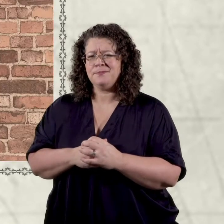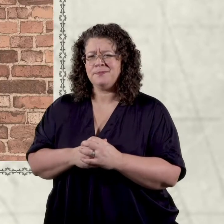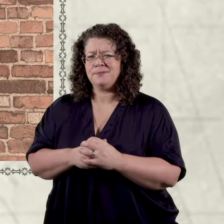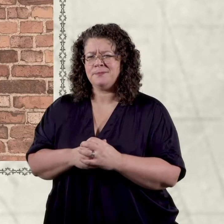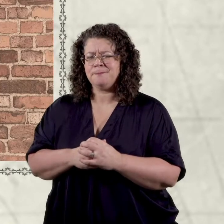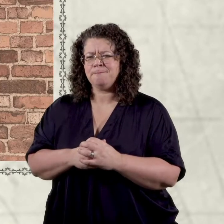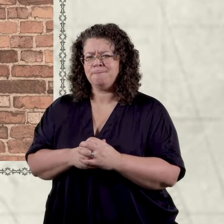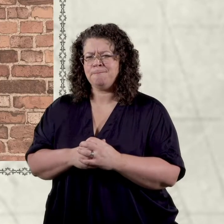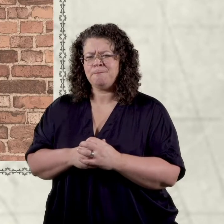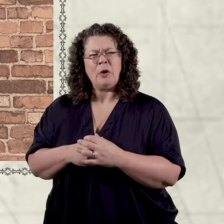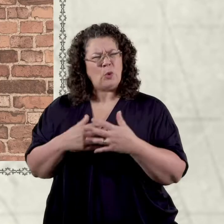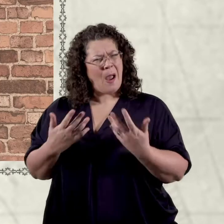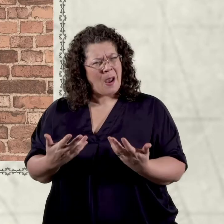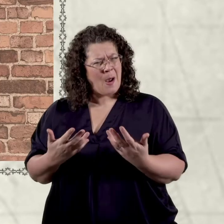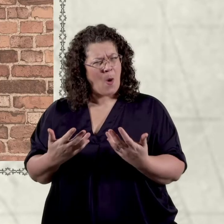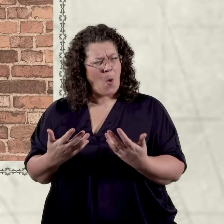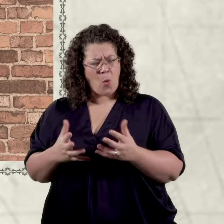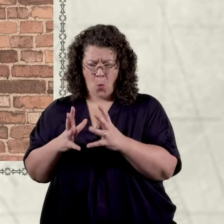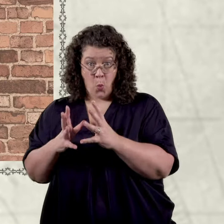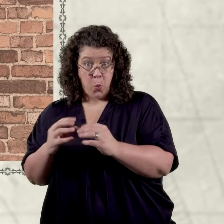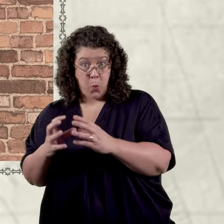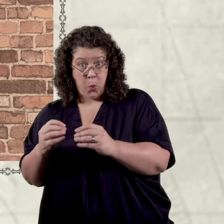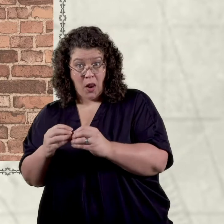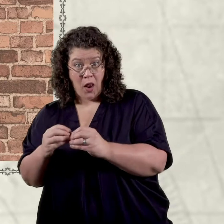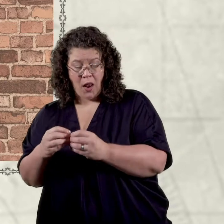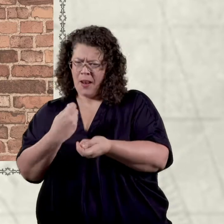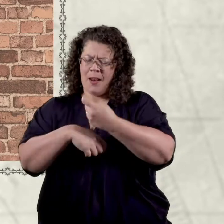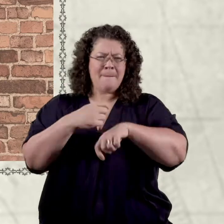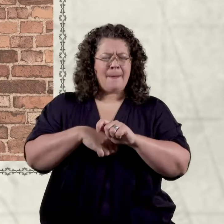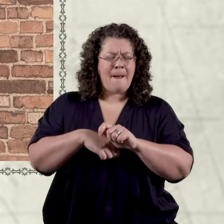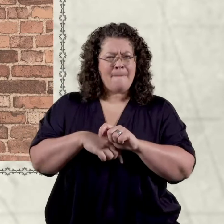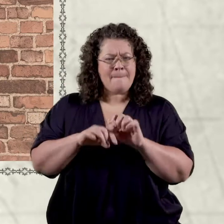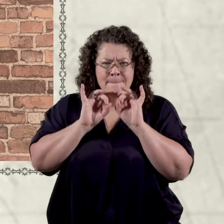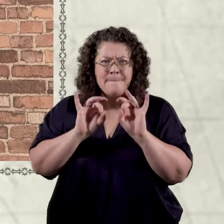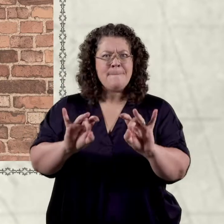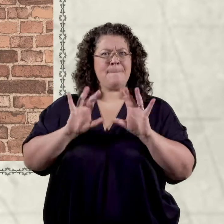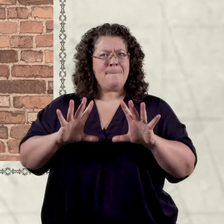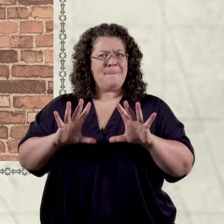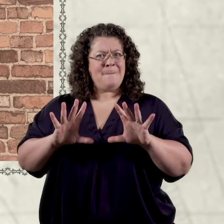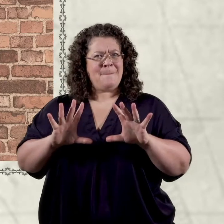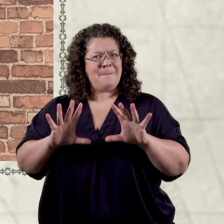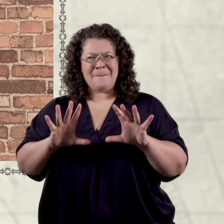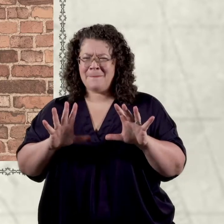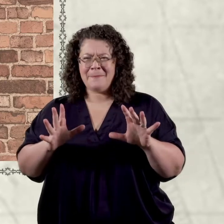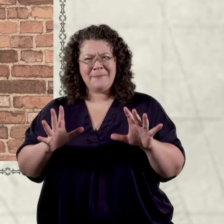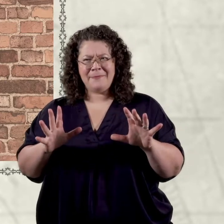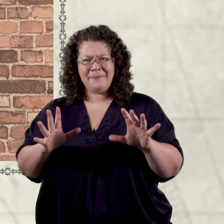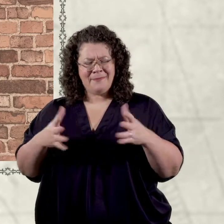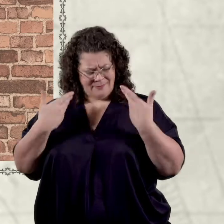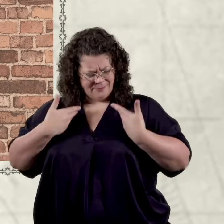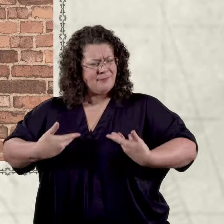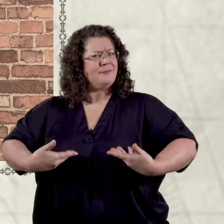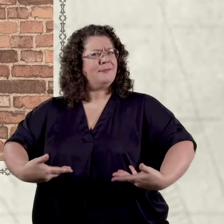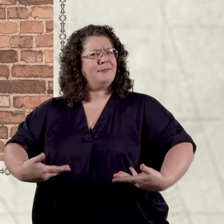Felly, sut yn y byd mae darn bach o wlân fel hyn yn troi'n rhywbeth mor fawr